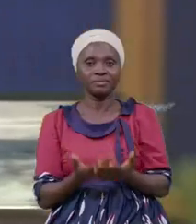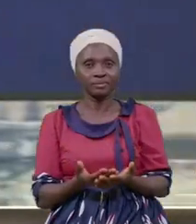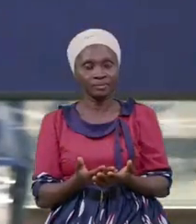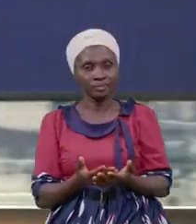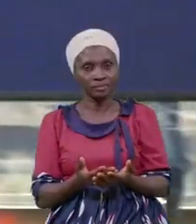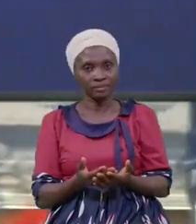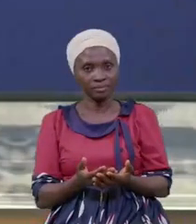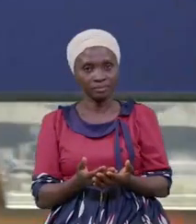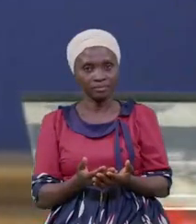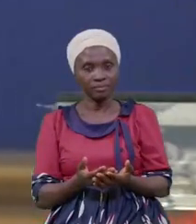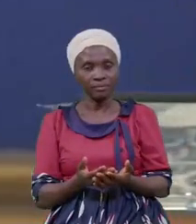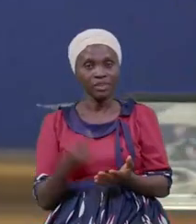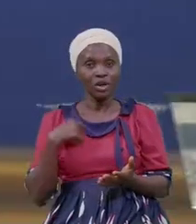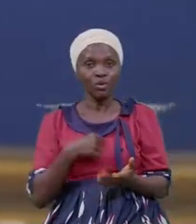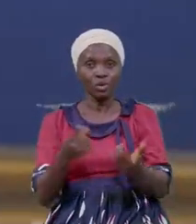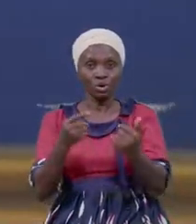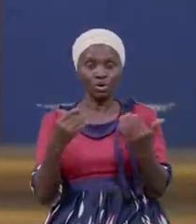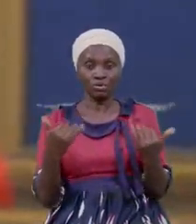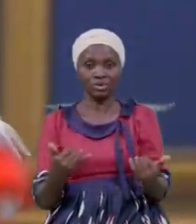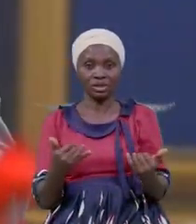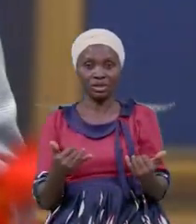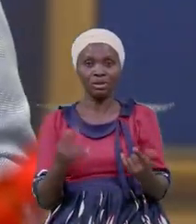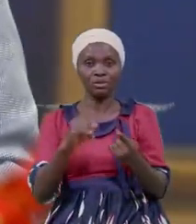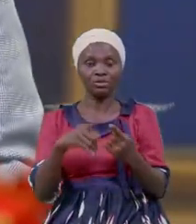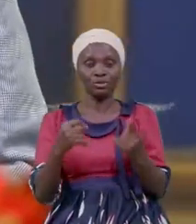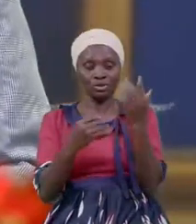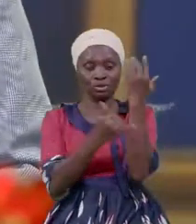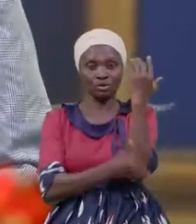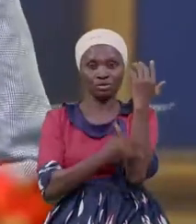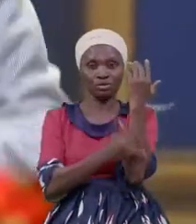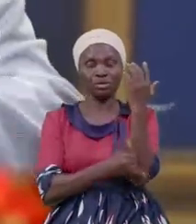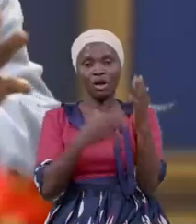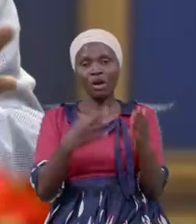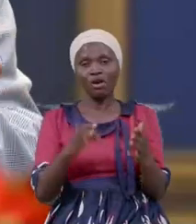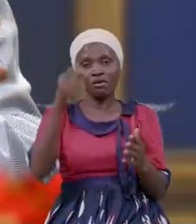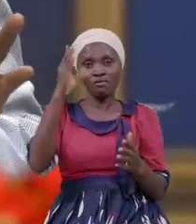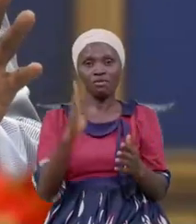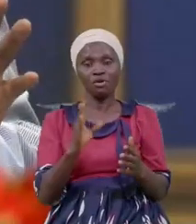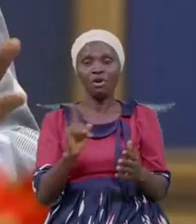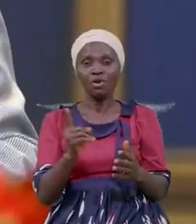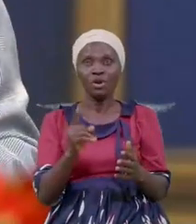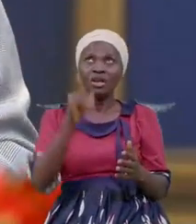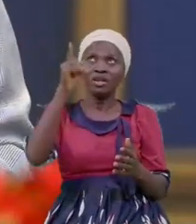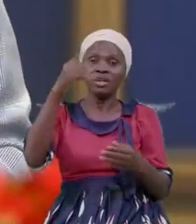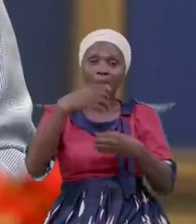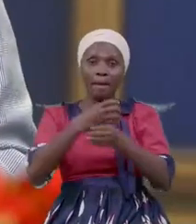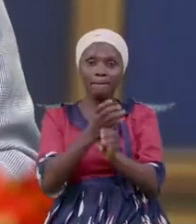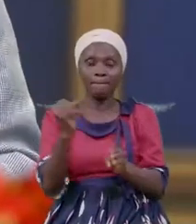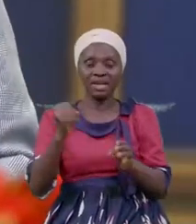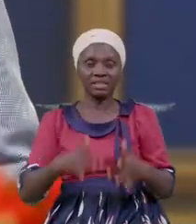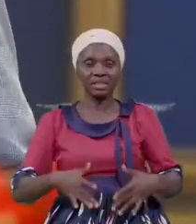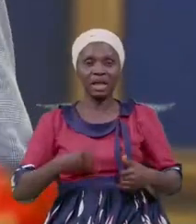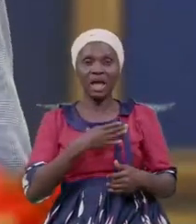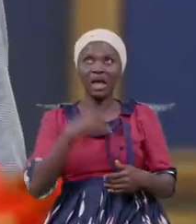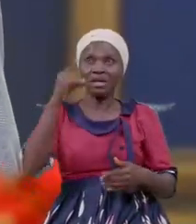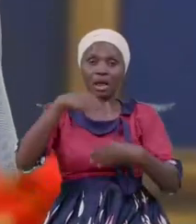moi-même nous venons à dans l'usine de Dieu où il refait les vies où il transforme les vies